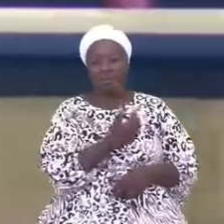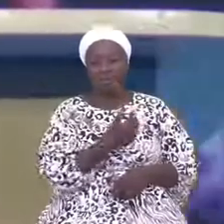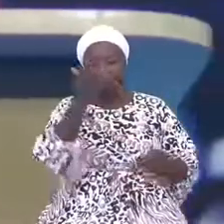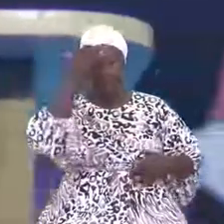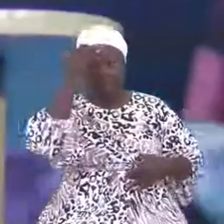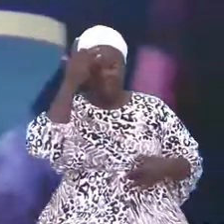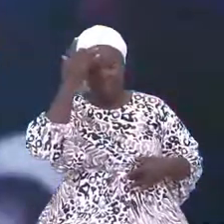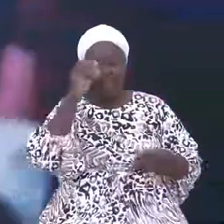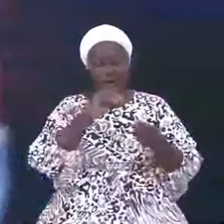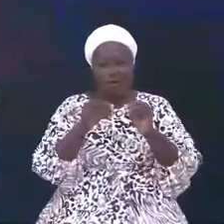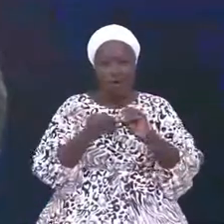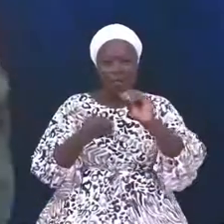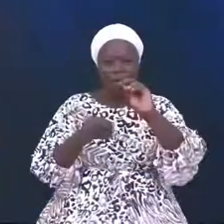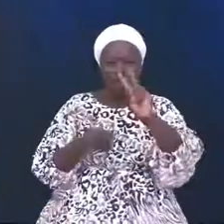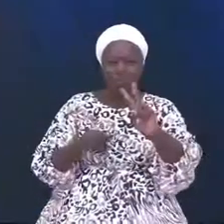malades.